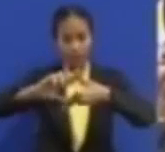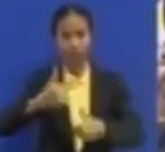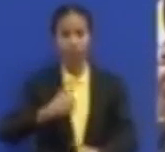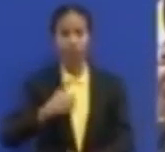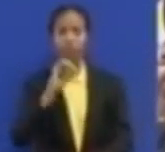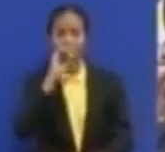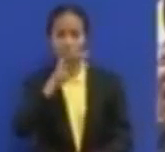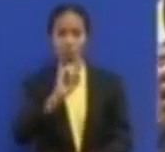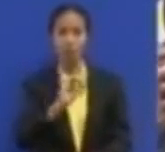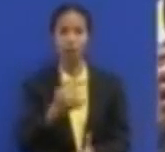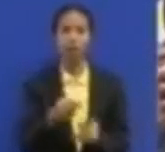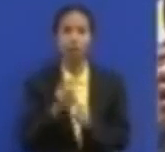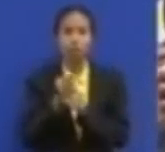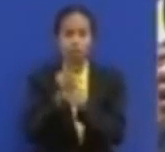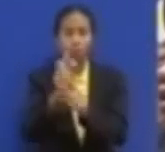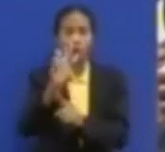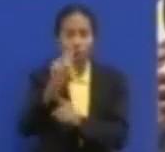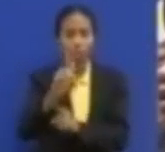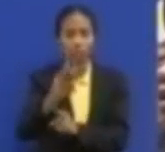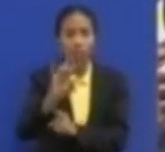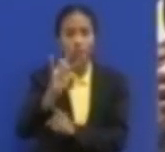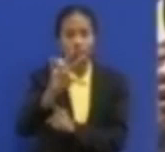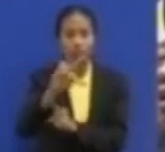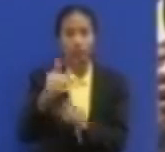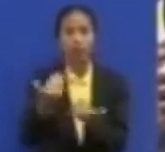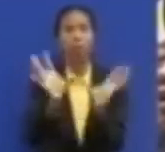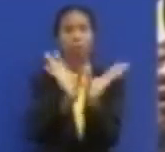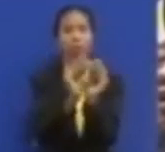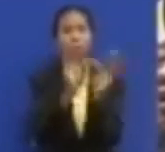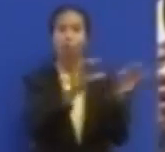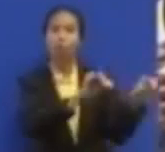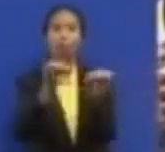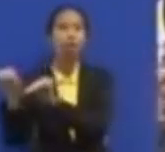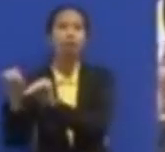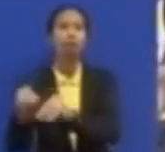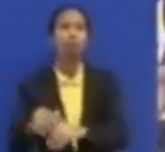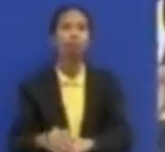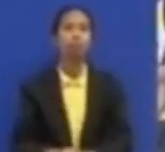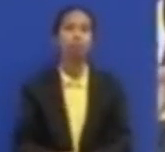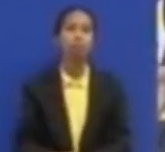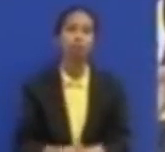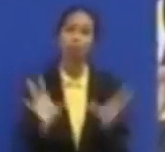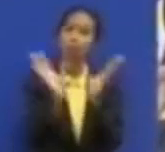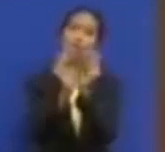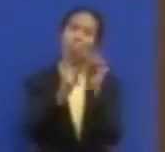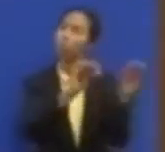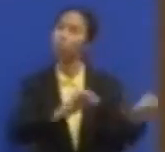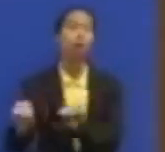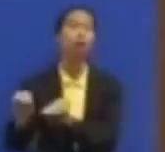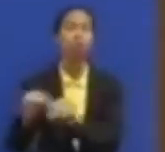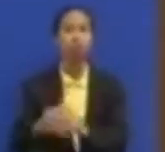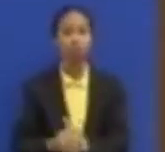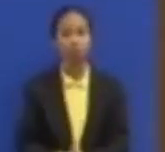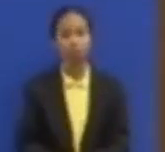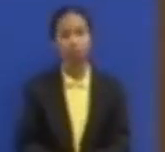ที่47วงเล็บ5ขอเลื่อนการประชุมออกไปครับขอบคุณครับขอเสียงรับรองครับขอเสียงรับร